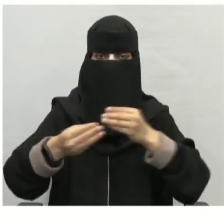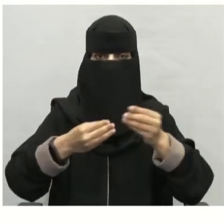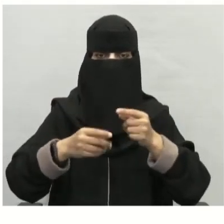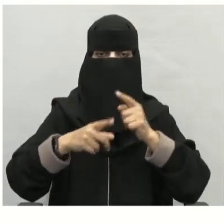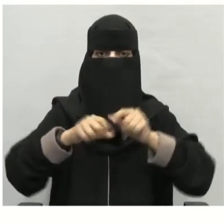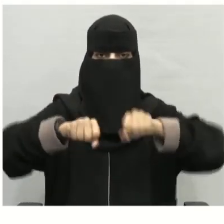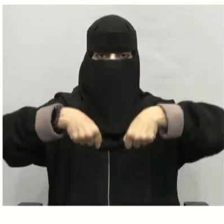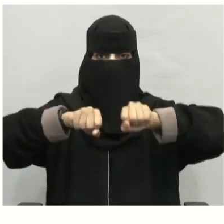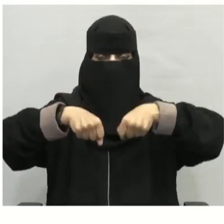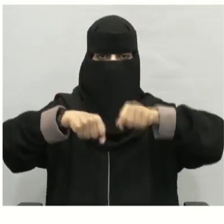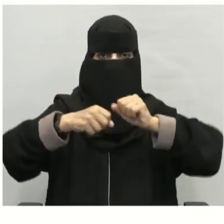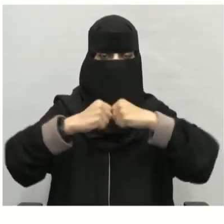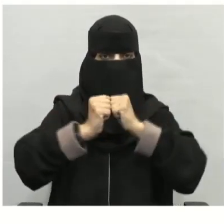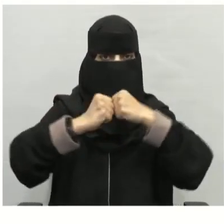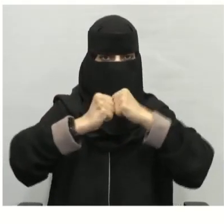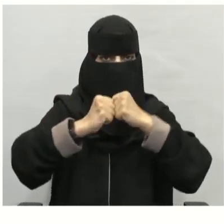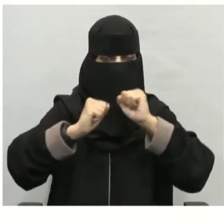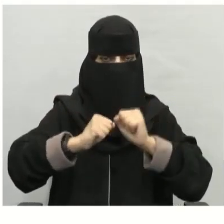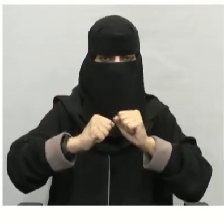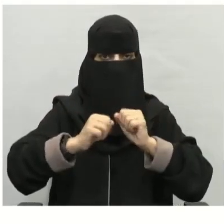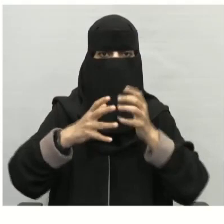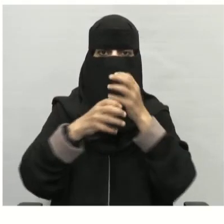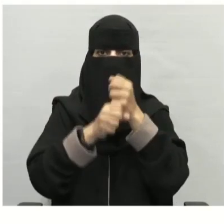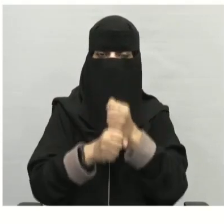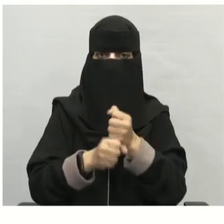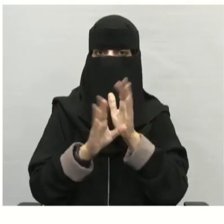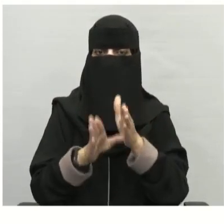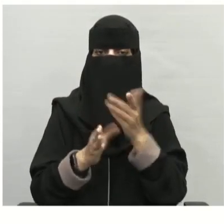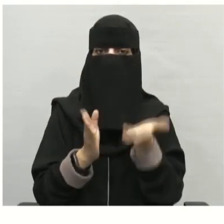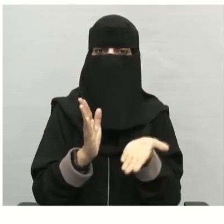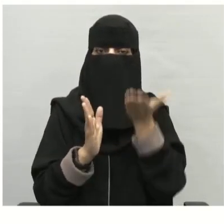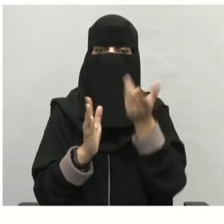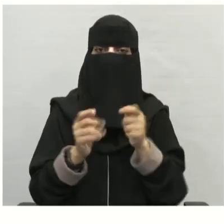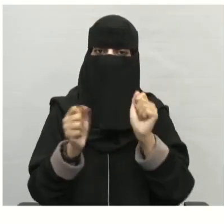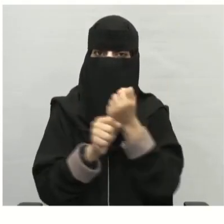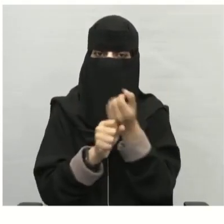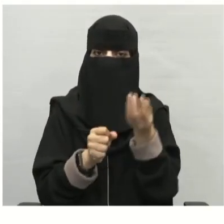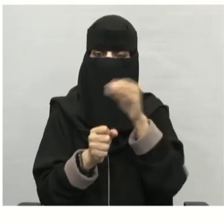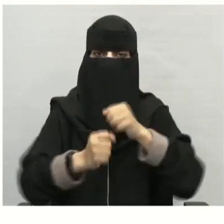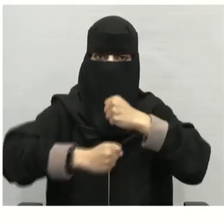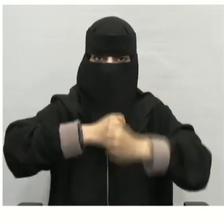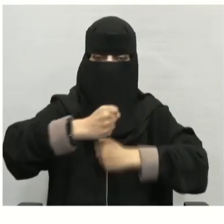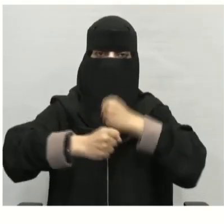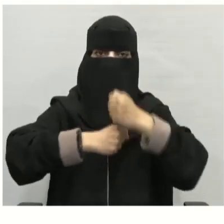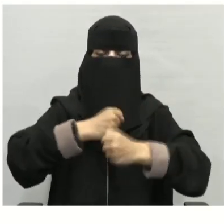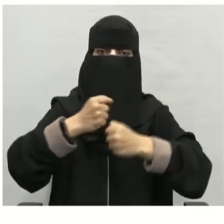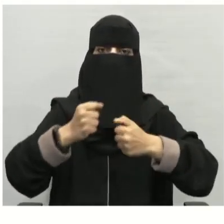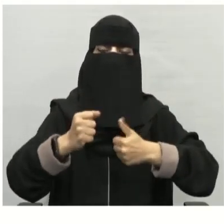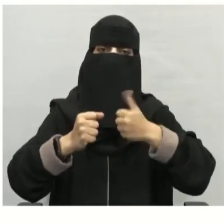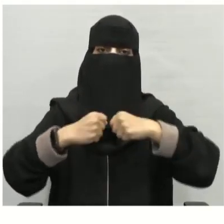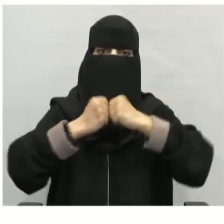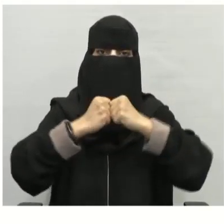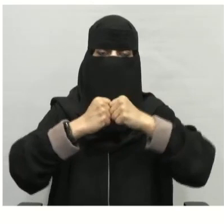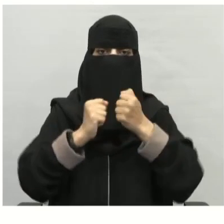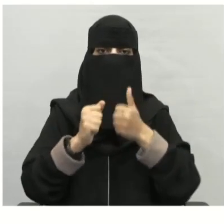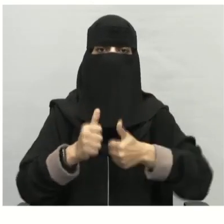المفاصل المحيطه بها والمحافظه عليها ورفع القدره على تحريك المفاصل